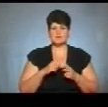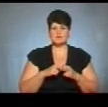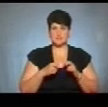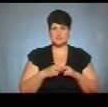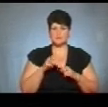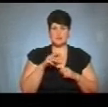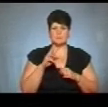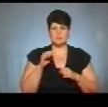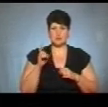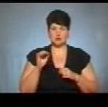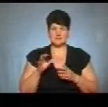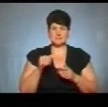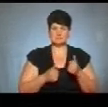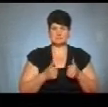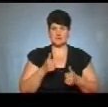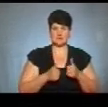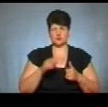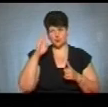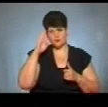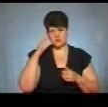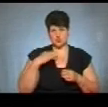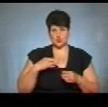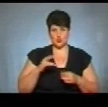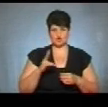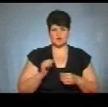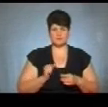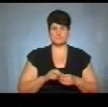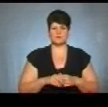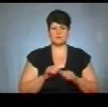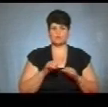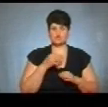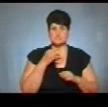Михайло Миколенко змагався у номінації «Чоловіча сорочка». Про вишивку можу